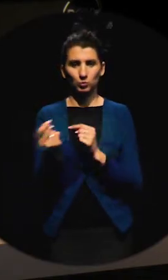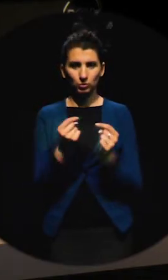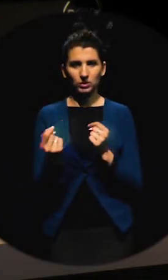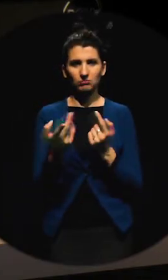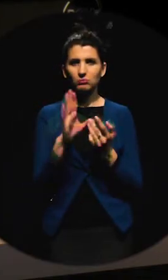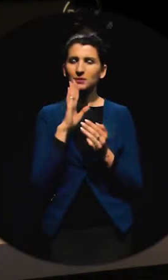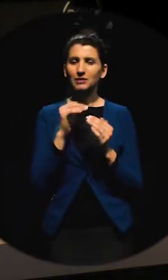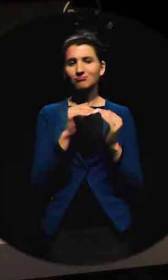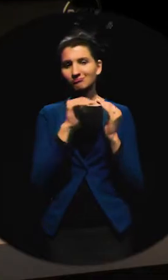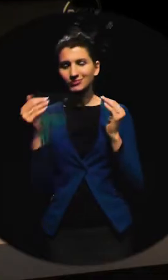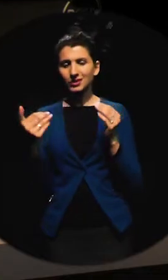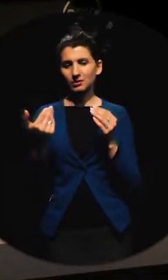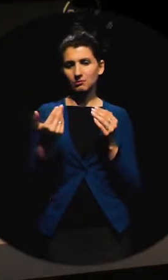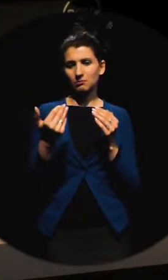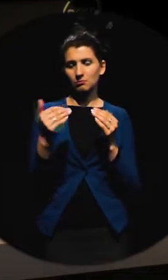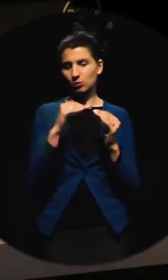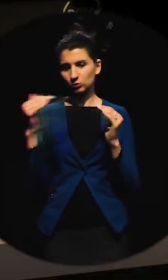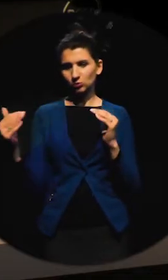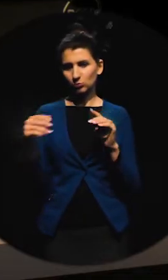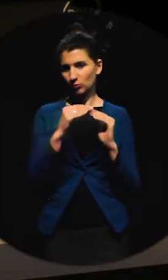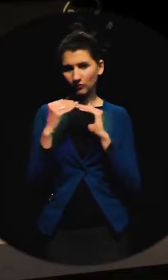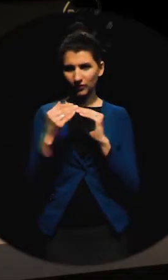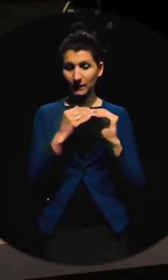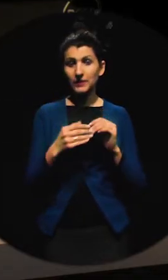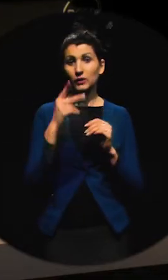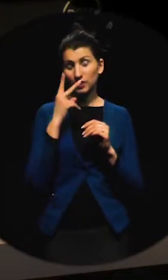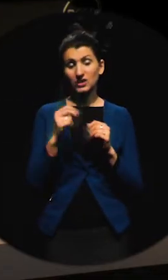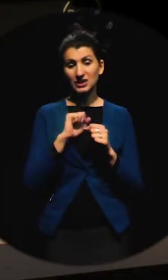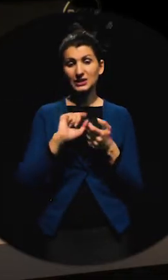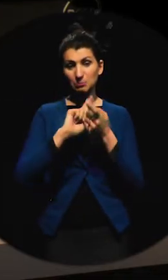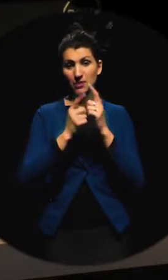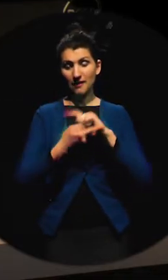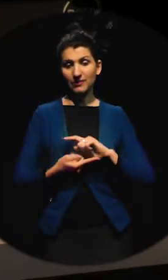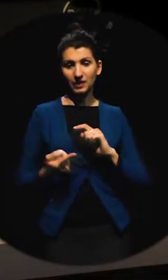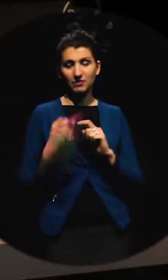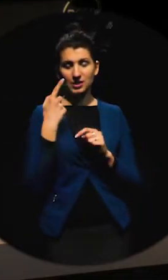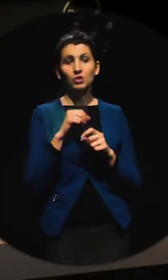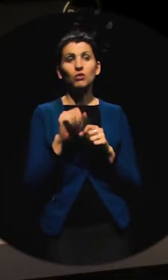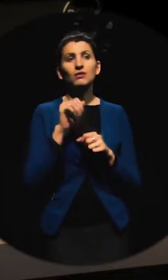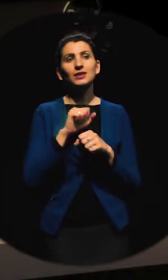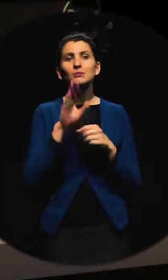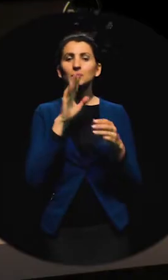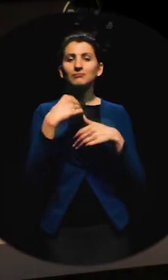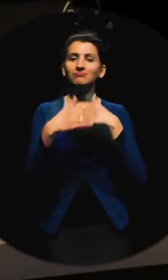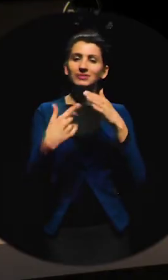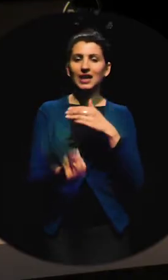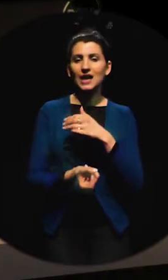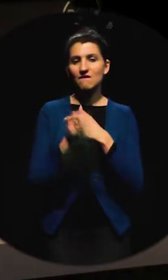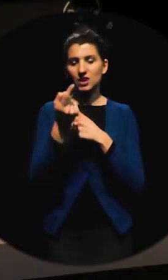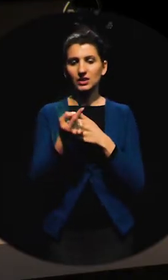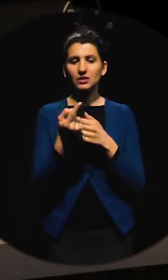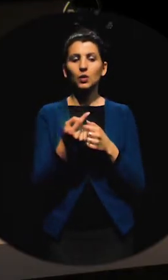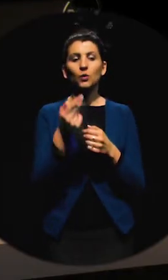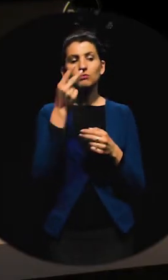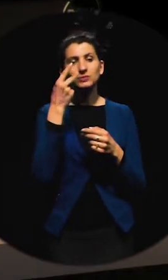wyraźna zmiana związana z językiem, która gdzieś jest też efektem tego uwidocznienia, prawda? I tej